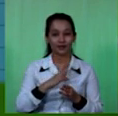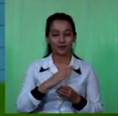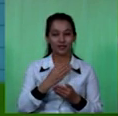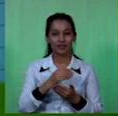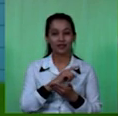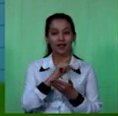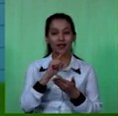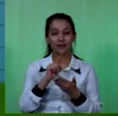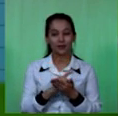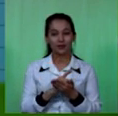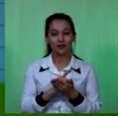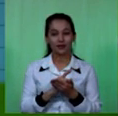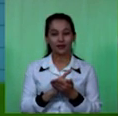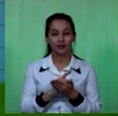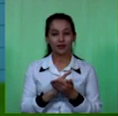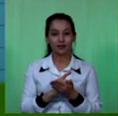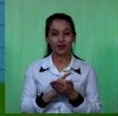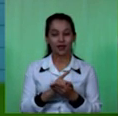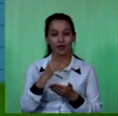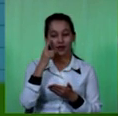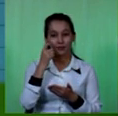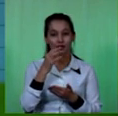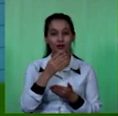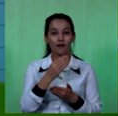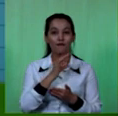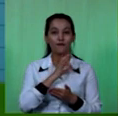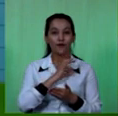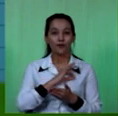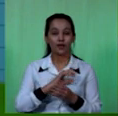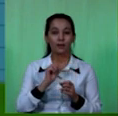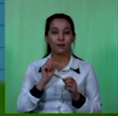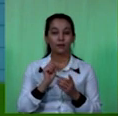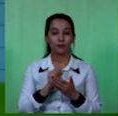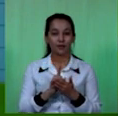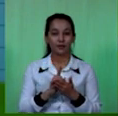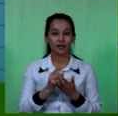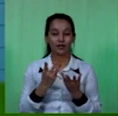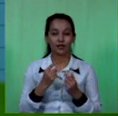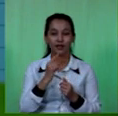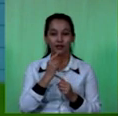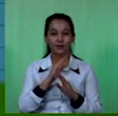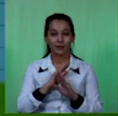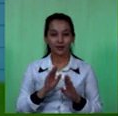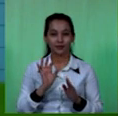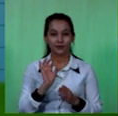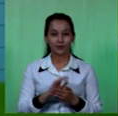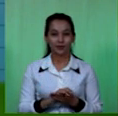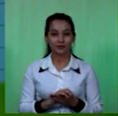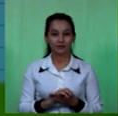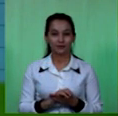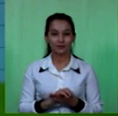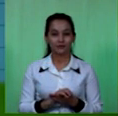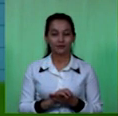albatta ushbu tushunchalar asosida masalani yechimini qiynalmay yechgan bo'lsangiz kerak. Keling, vaqtni